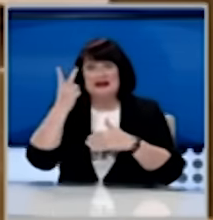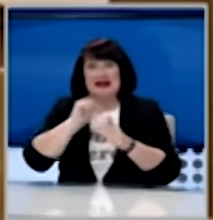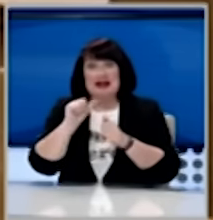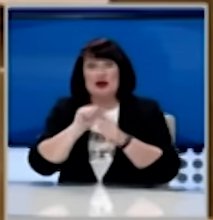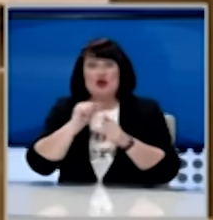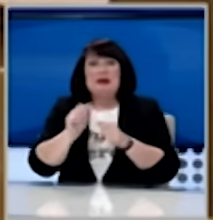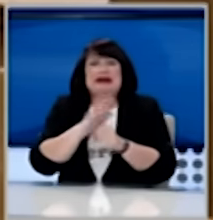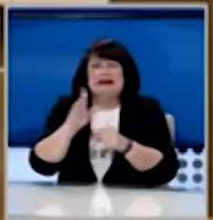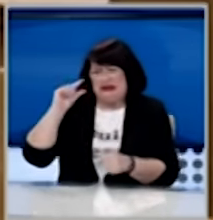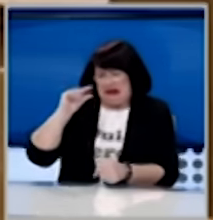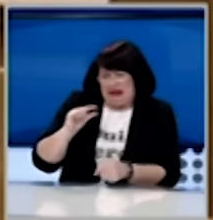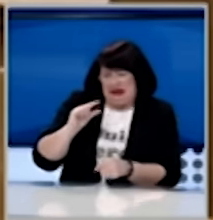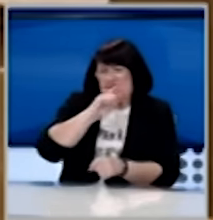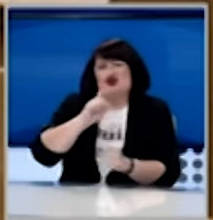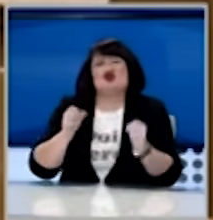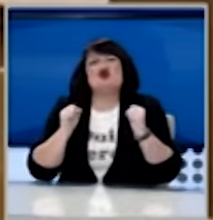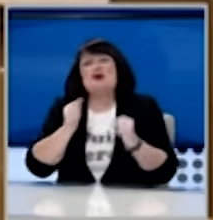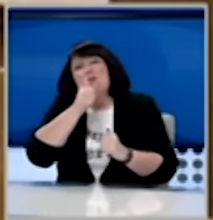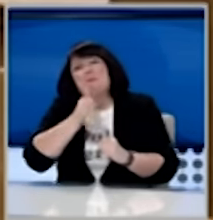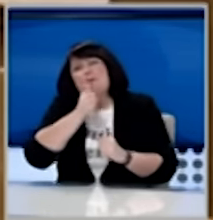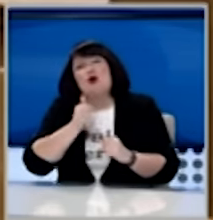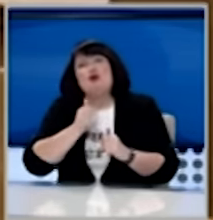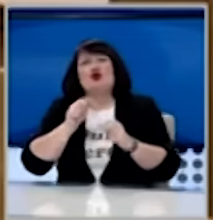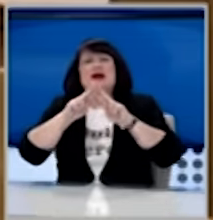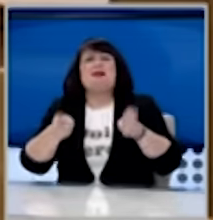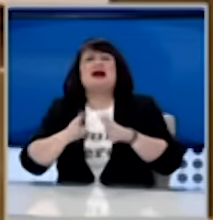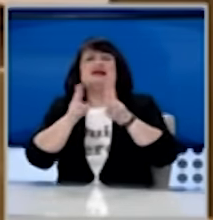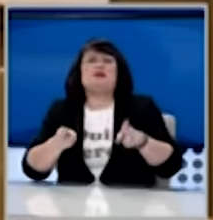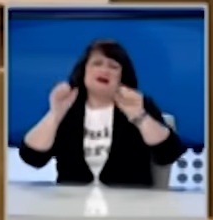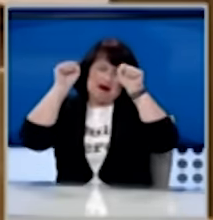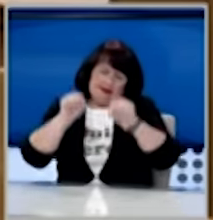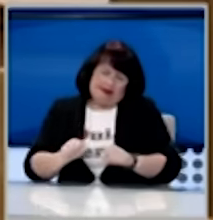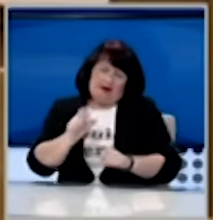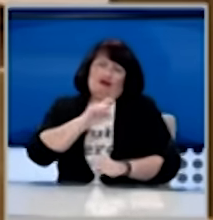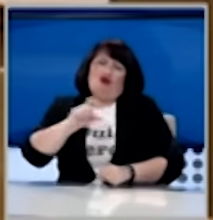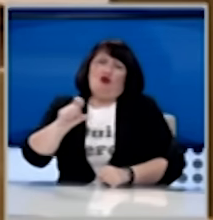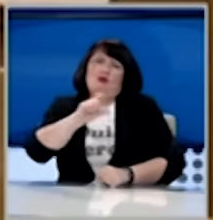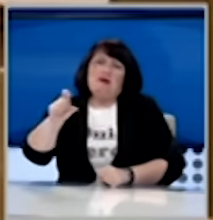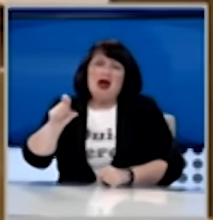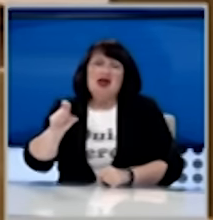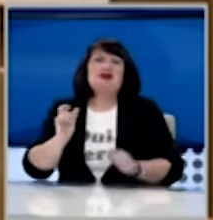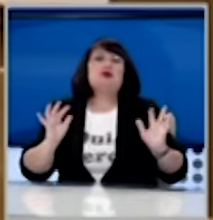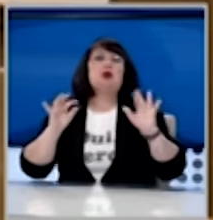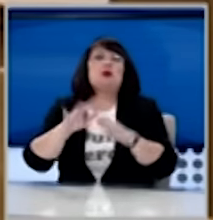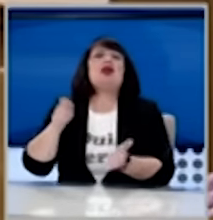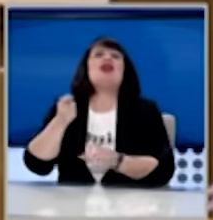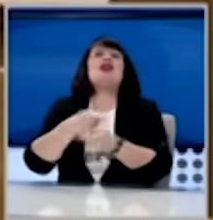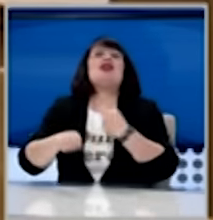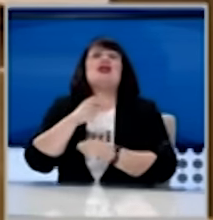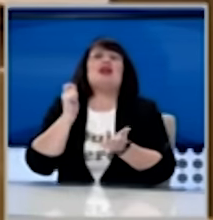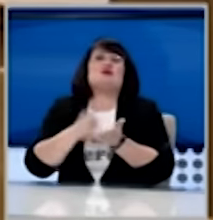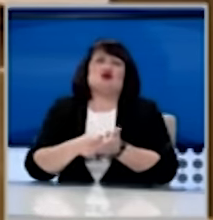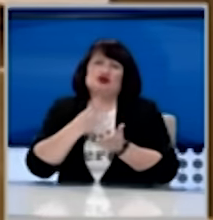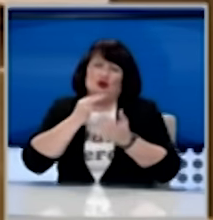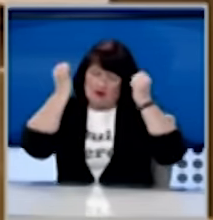μήνες με ελάχιστο εισόδημα αφού ήταν κλειστά για βδομάδες τα μαγαζιά τους ενώ και η κίνηση ήταν πεσμένη λόγω ακριβώς